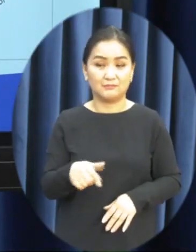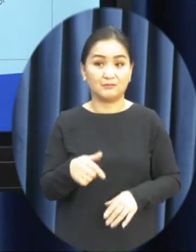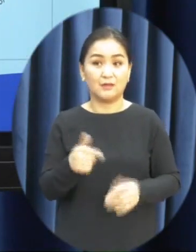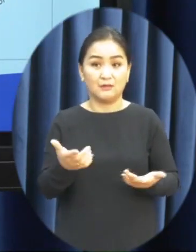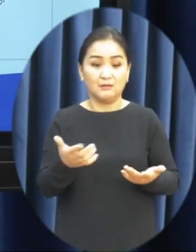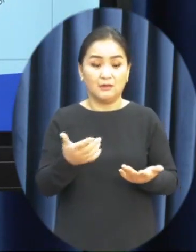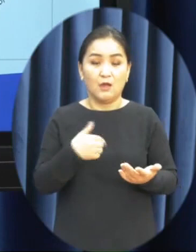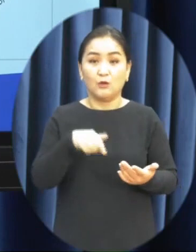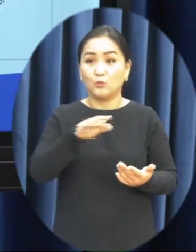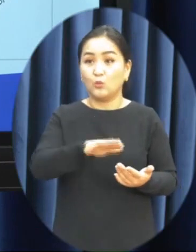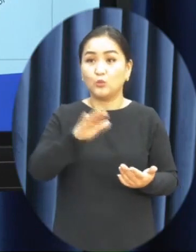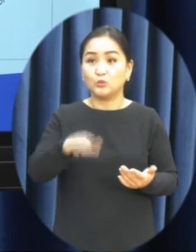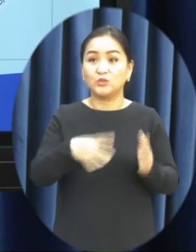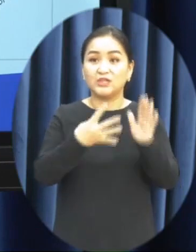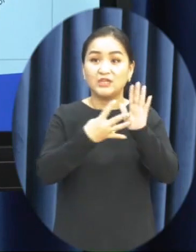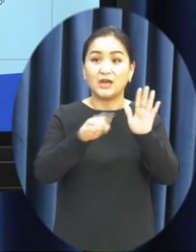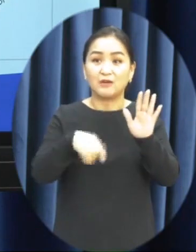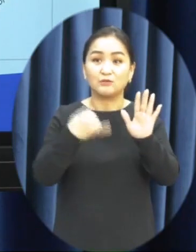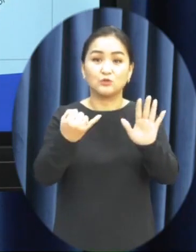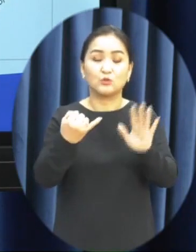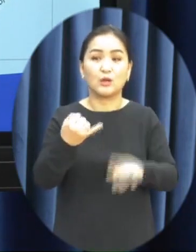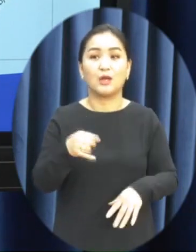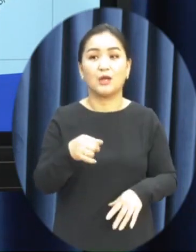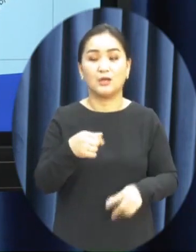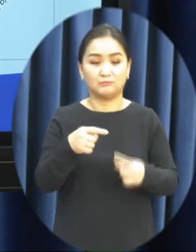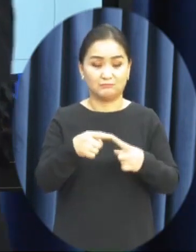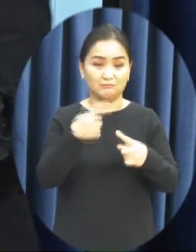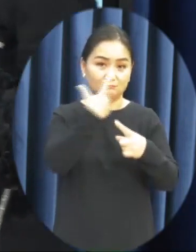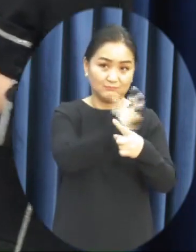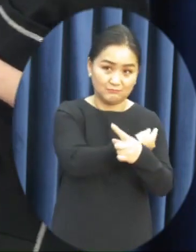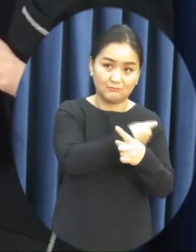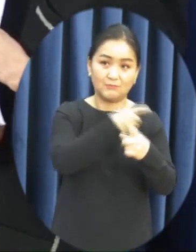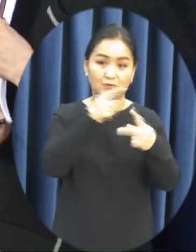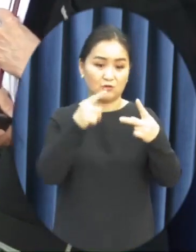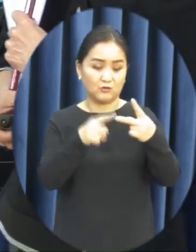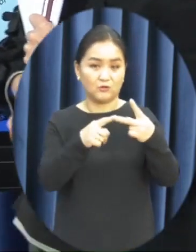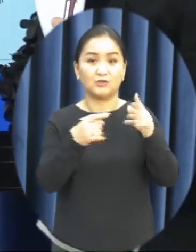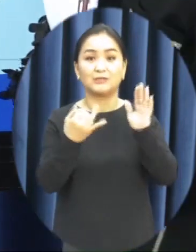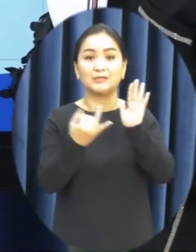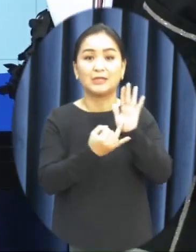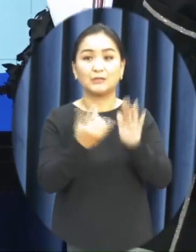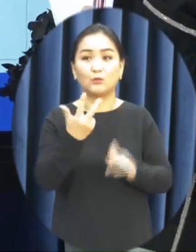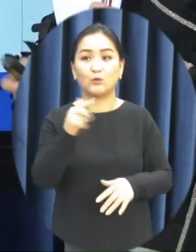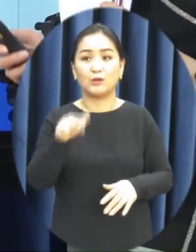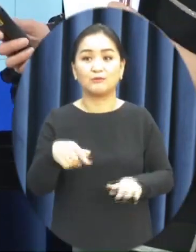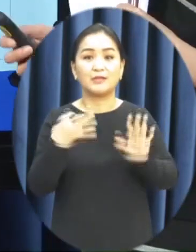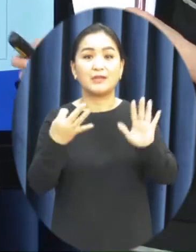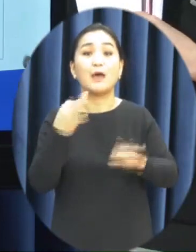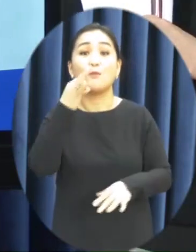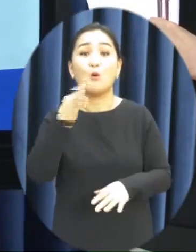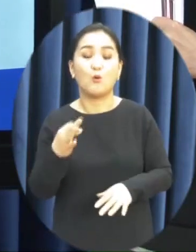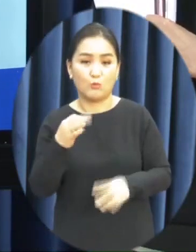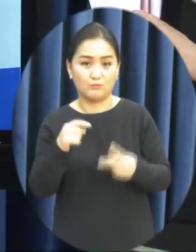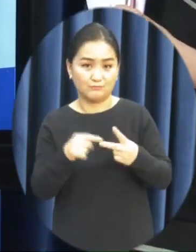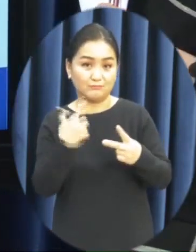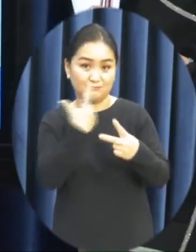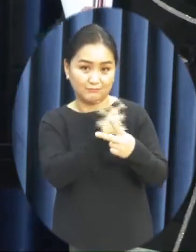ཡནན འནྱང པངས ལུགླ གྒྷགུས ལྡག གརདལ རེདག ནས གསེམ མགས མཐག